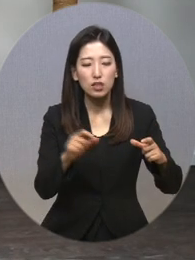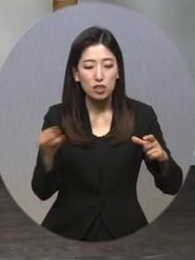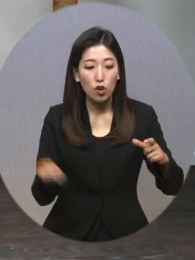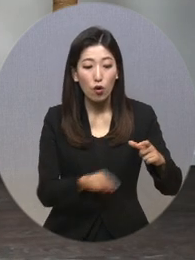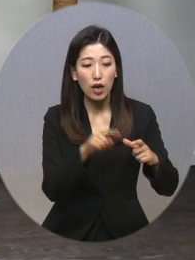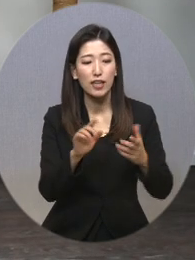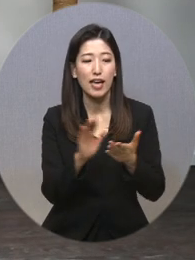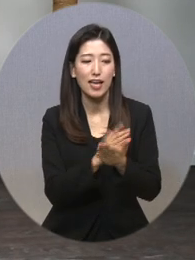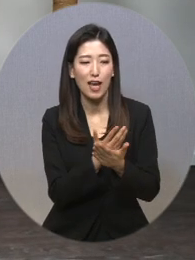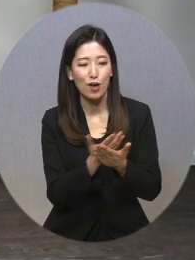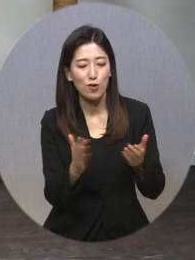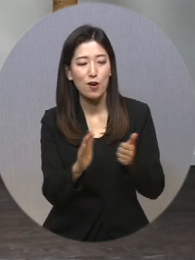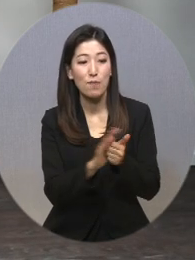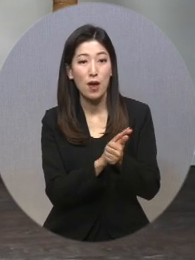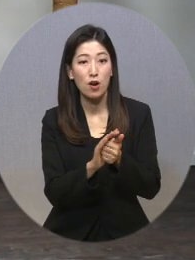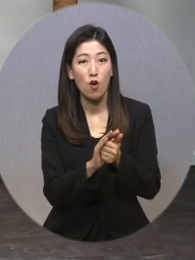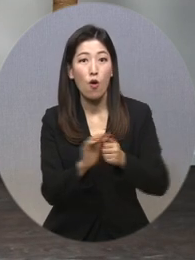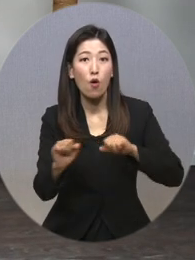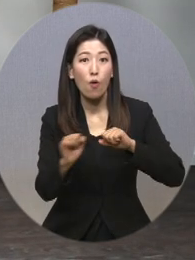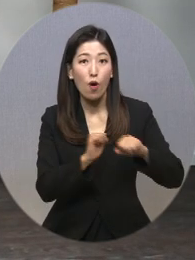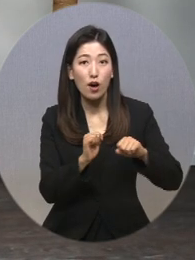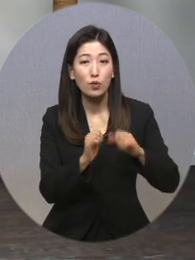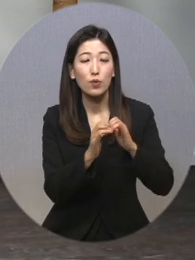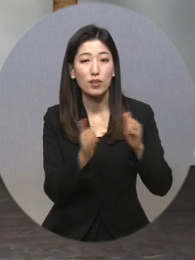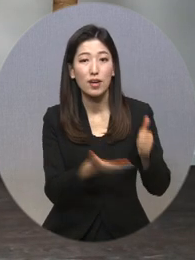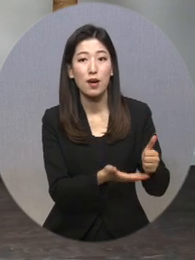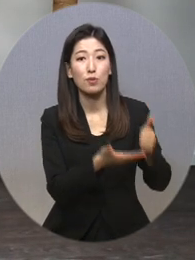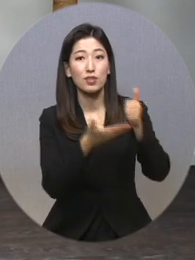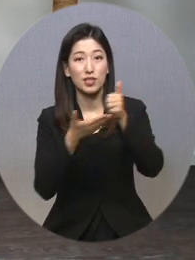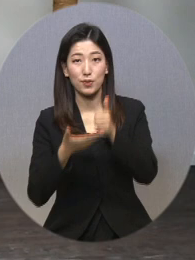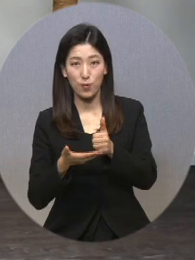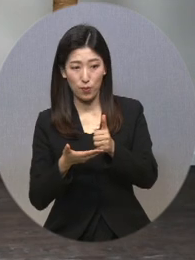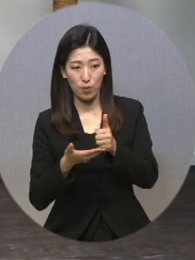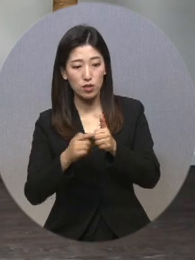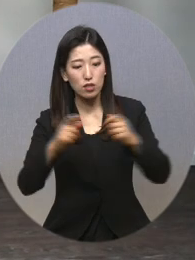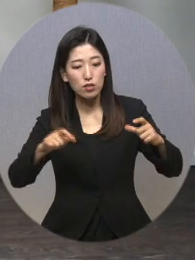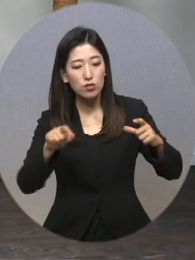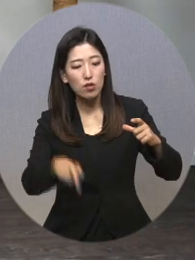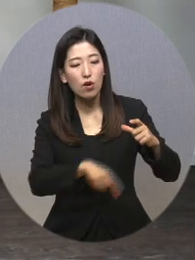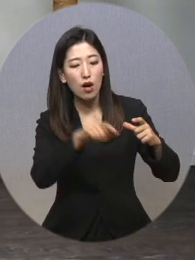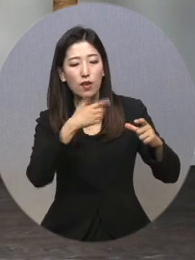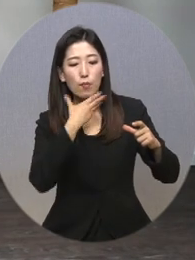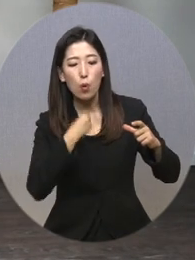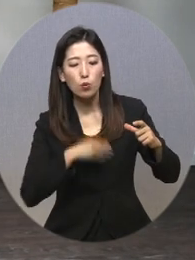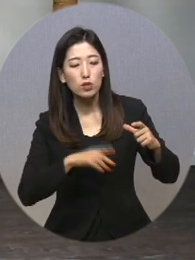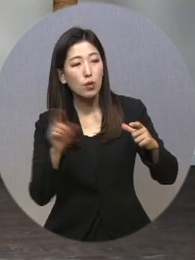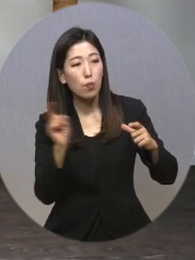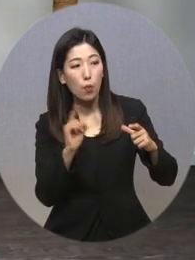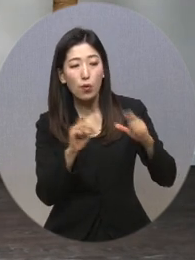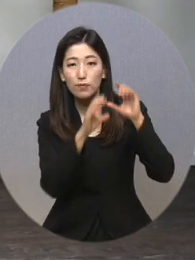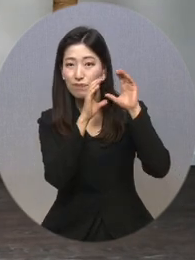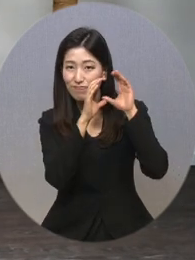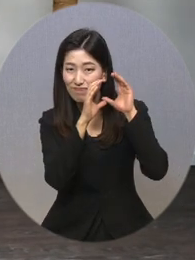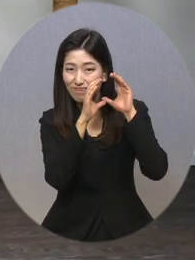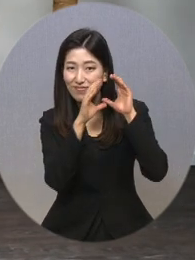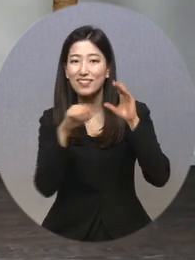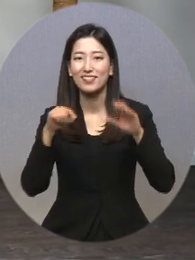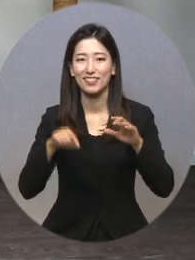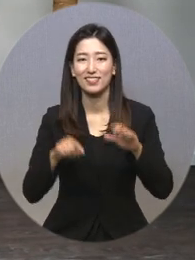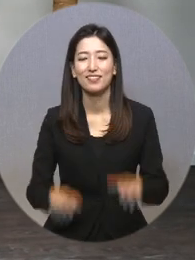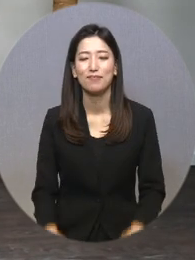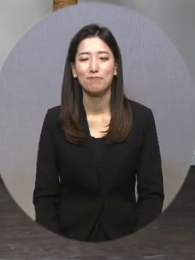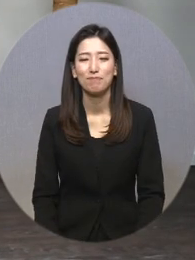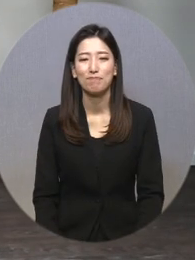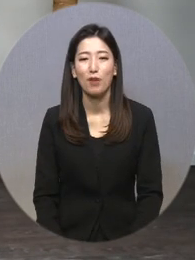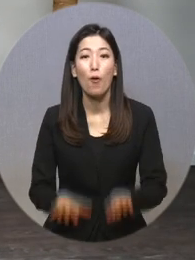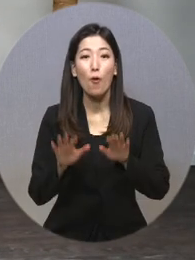배려를 실천하고 있는 주요 인사를 모시고 각 지역의 복지에 관한 이제 이야기를 나눠보는 시간입니다. 네,